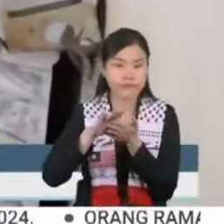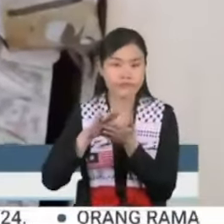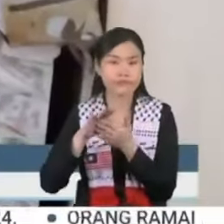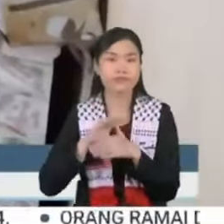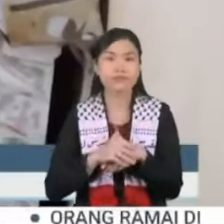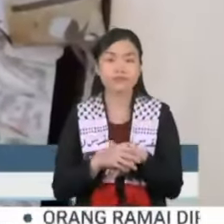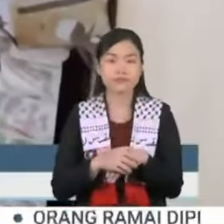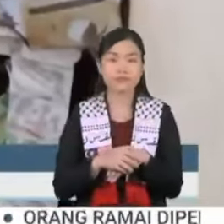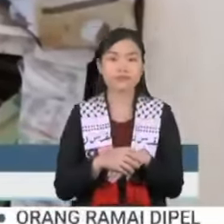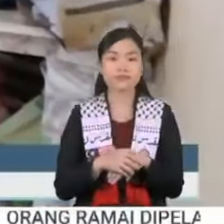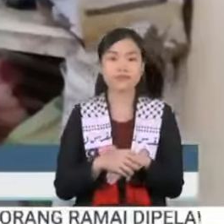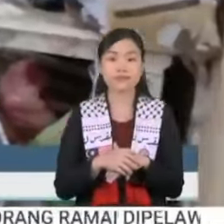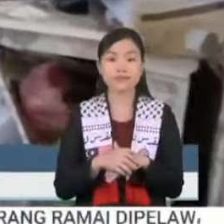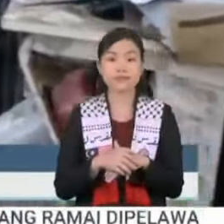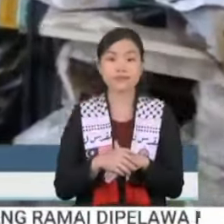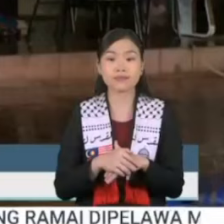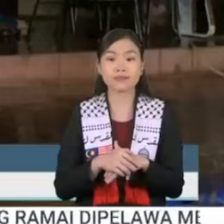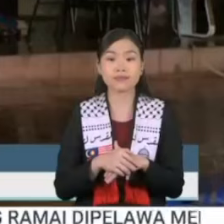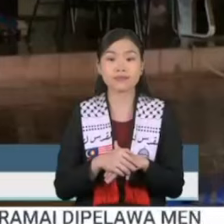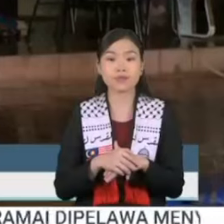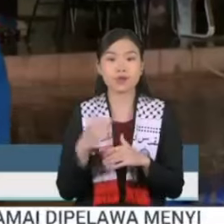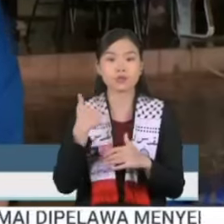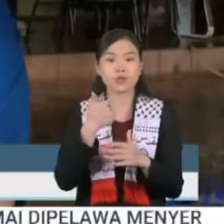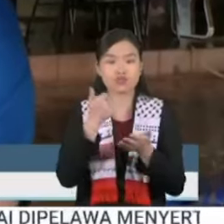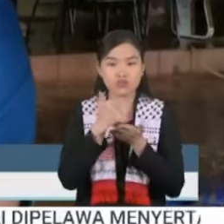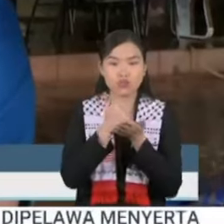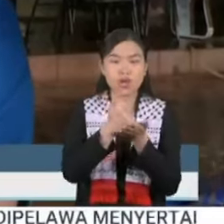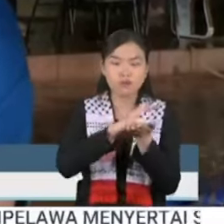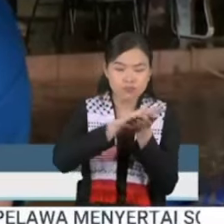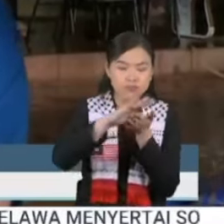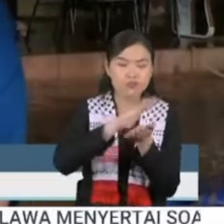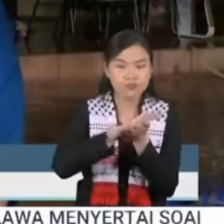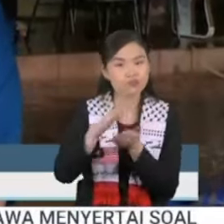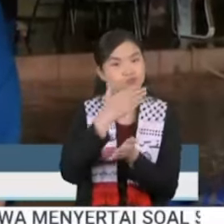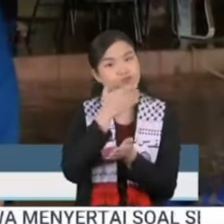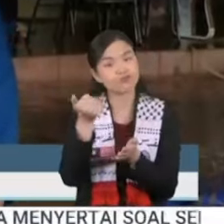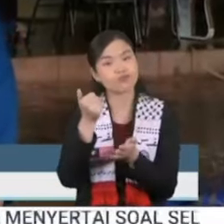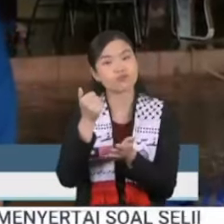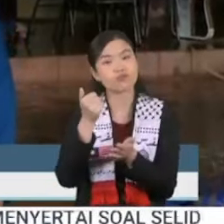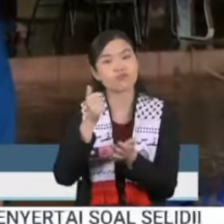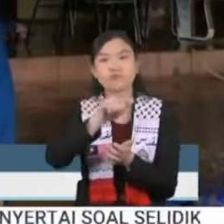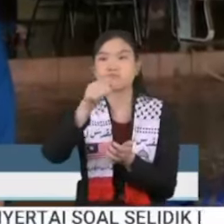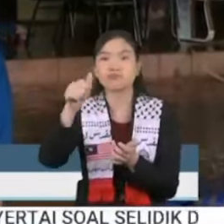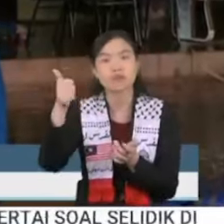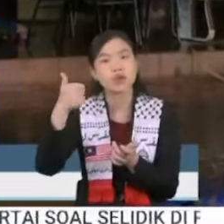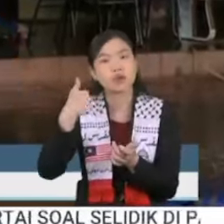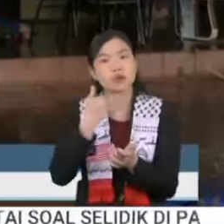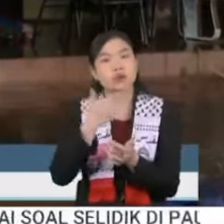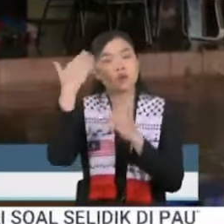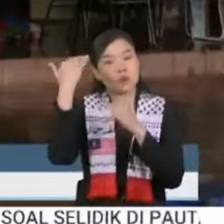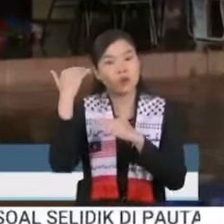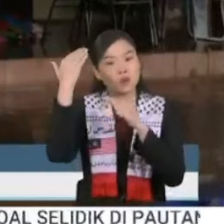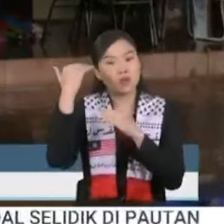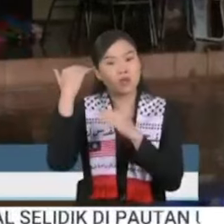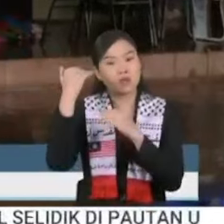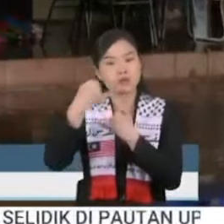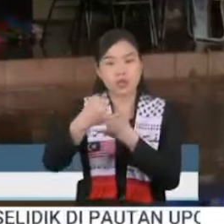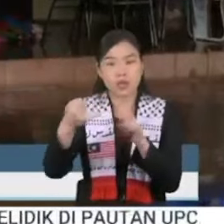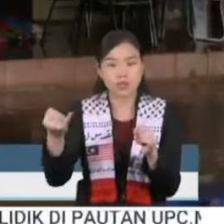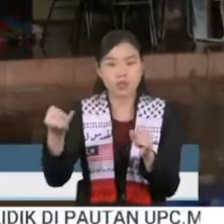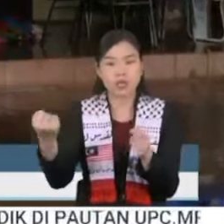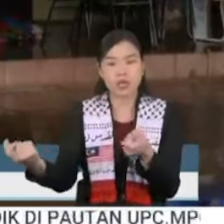kawasan sekolah. Kita cuba bantu yang membersihkan sebaik mungkin lah. Kalau yang lain itu kita mengharapkan jabatan